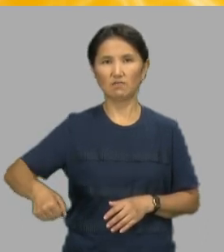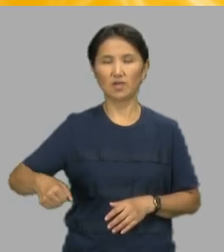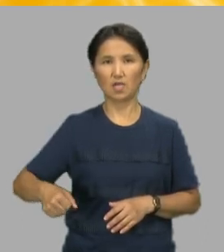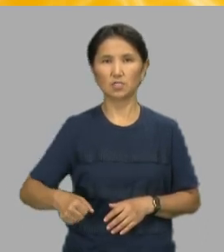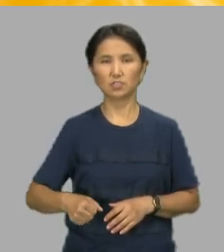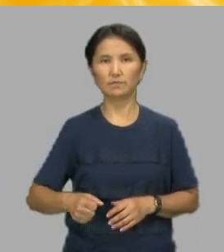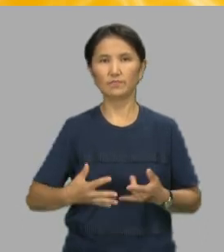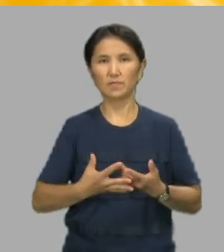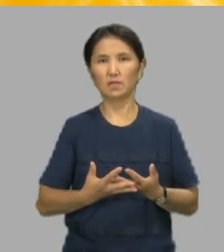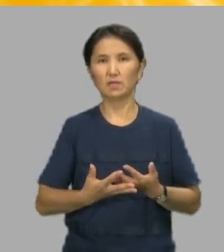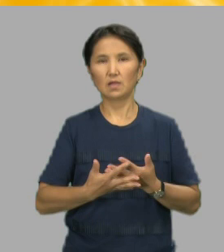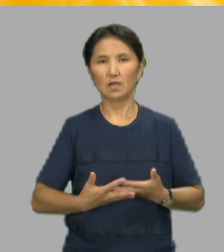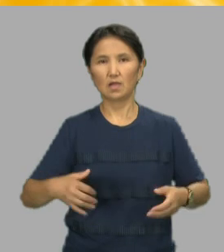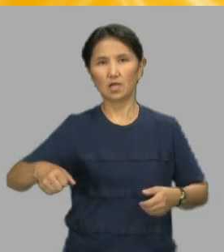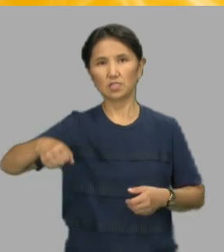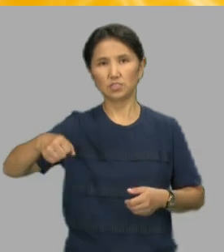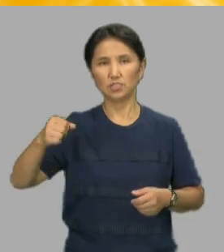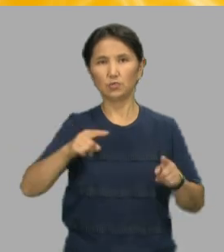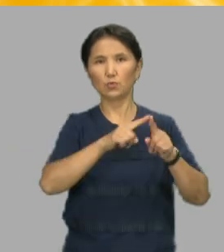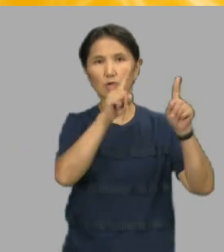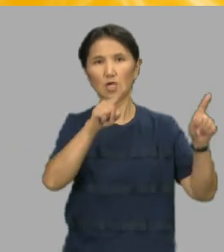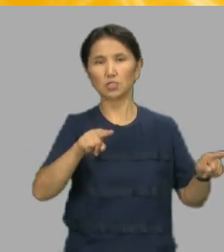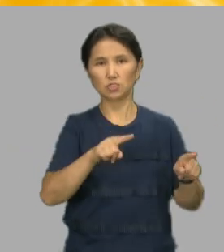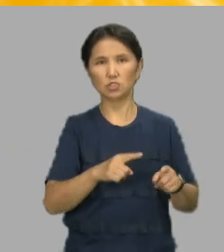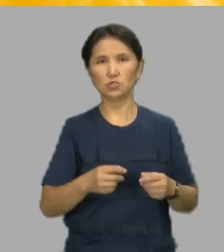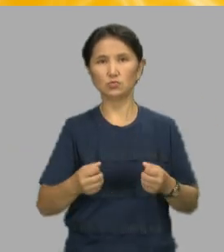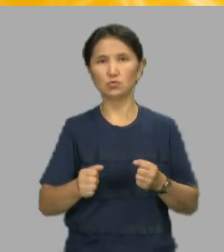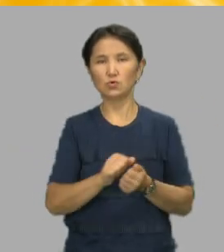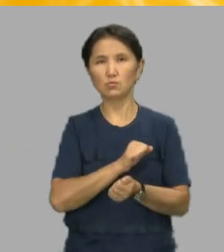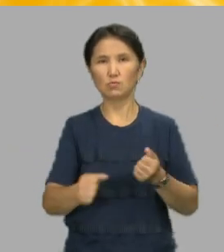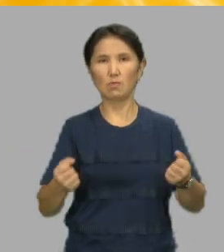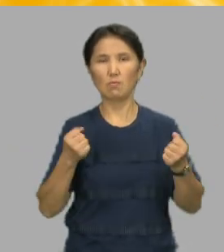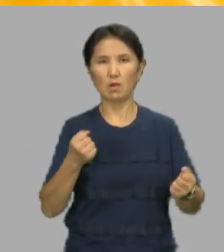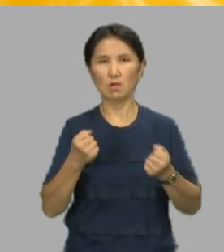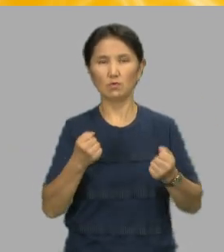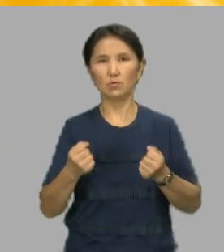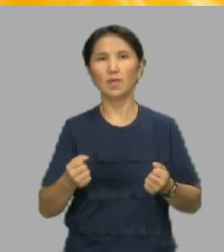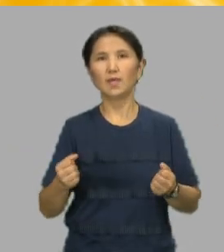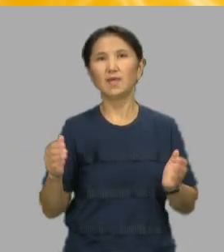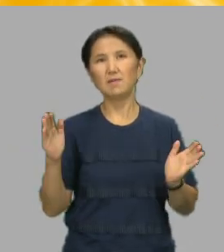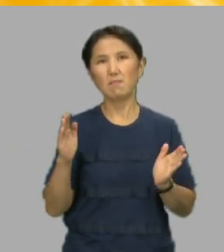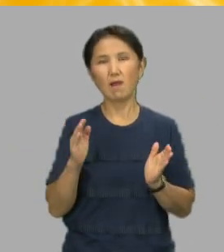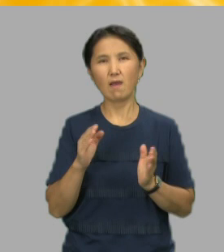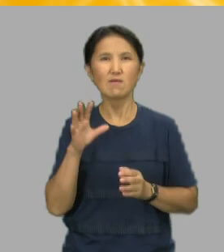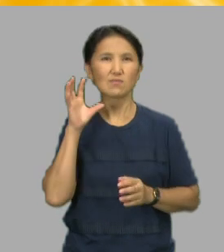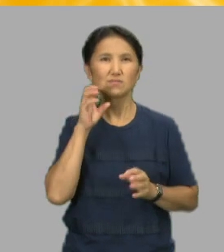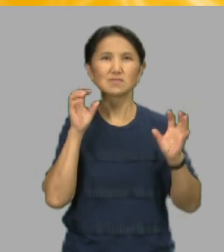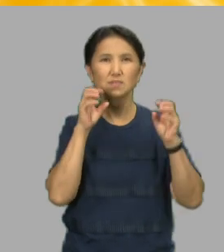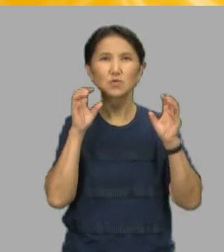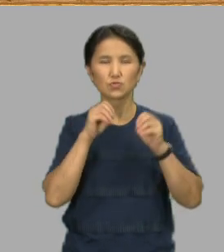саквояж, корзину, картину, картонку и маленькую